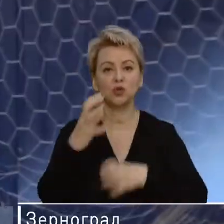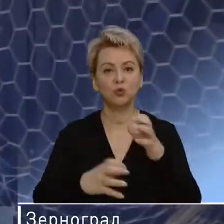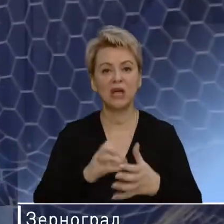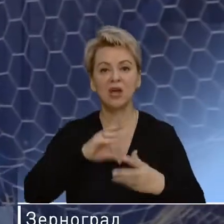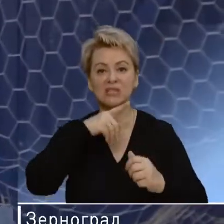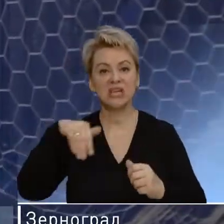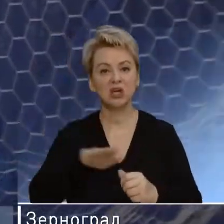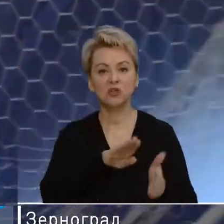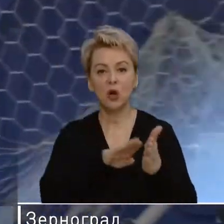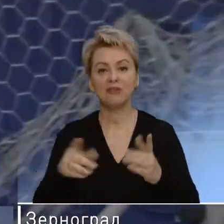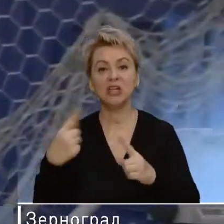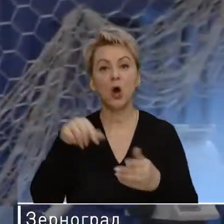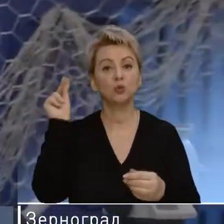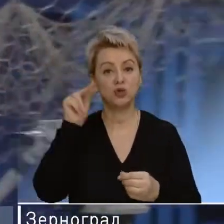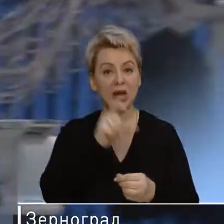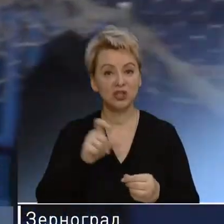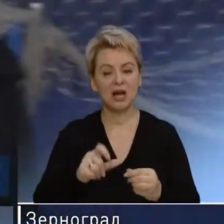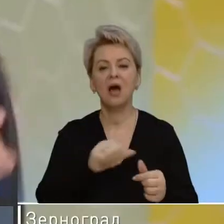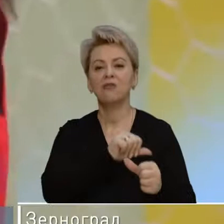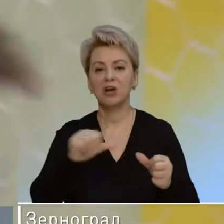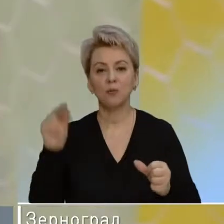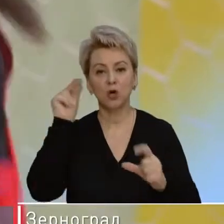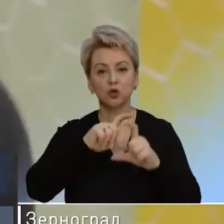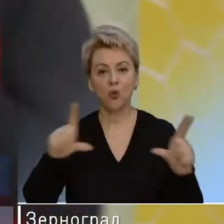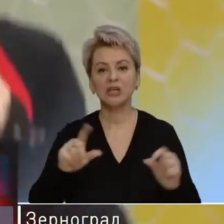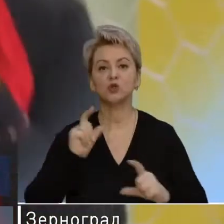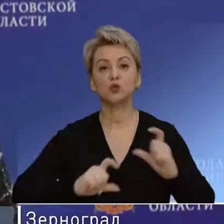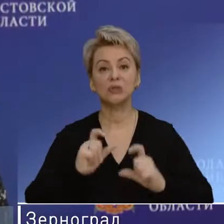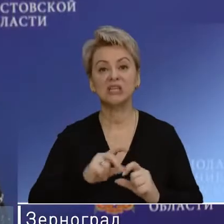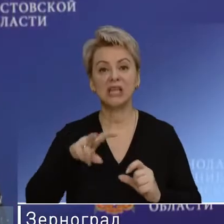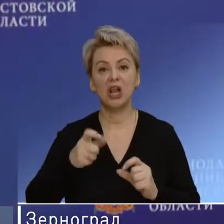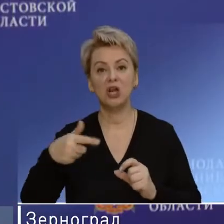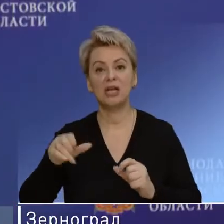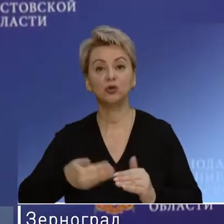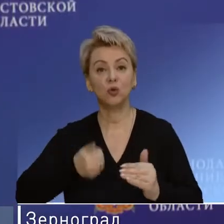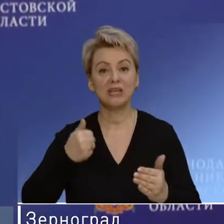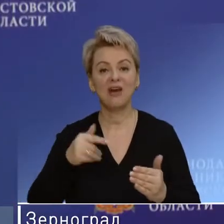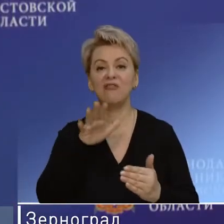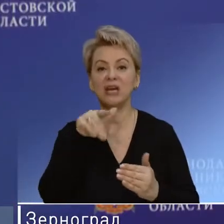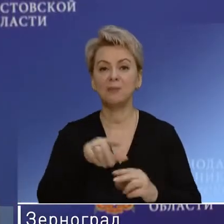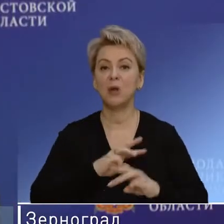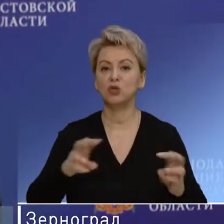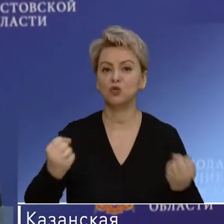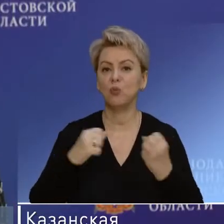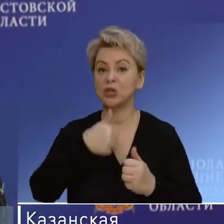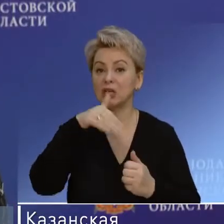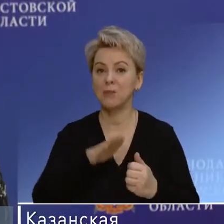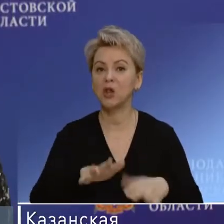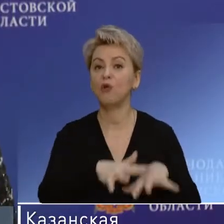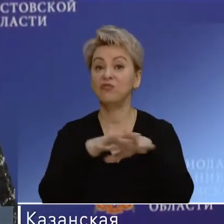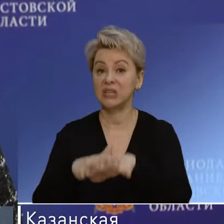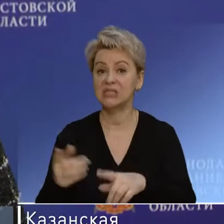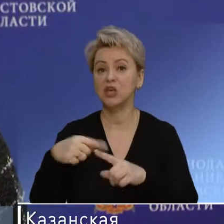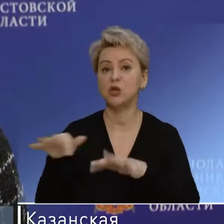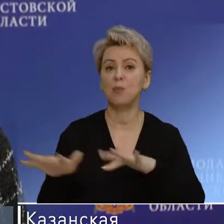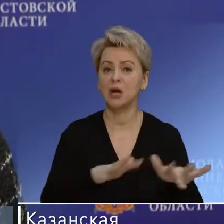и всероссийского уровня для учащихся в рамках школьных и студенческих лиг. До недавнего времени Министерство спорта не могло финансировать